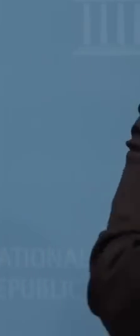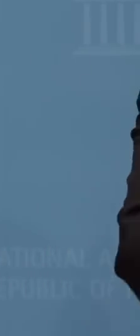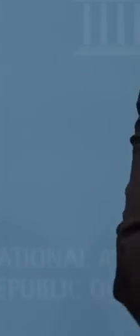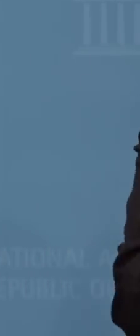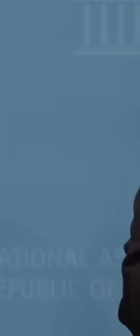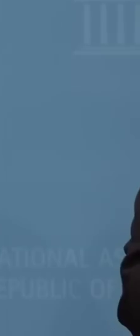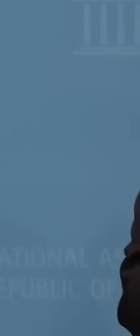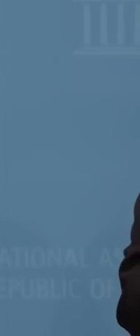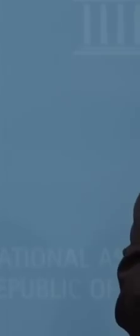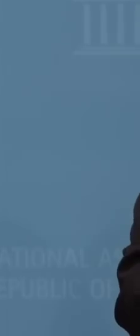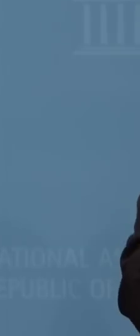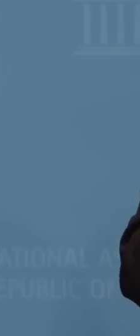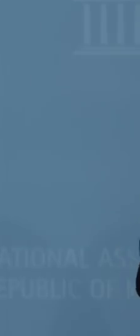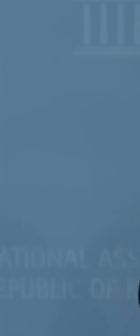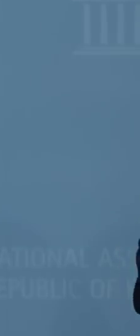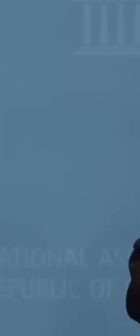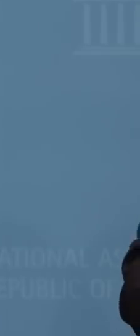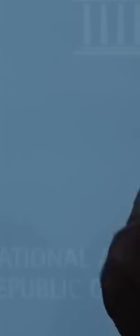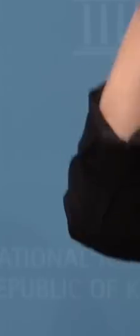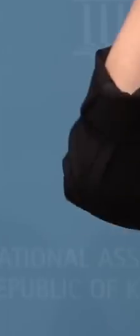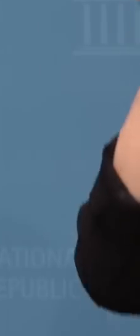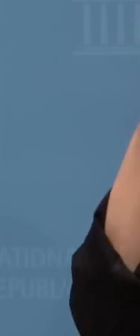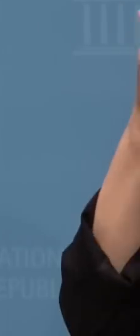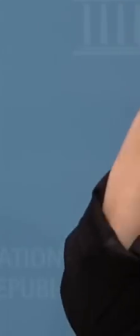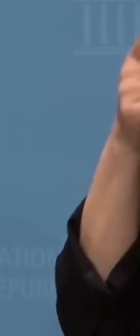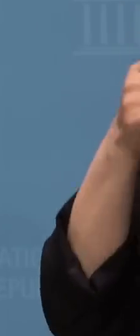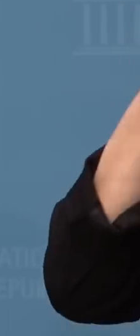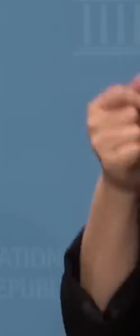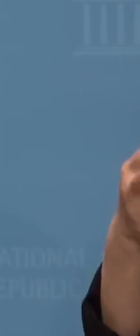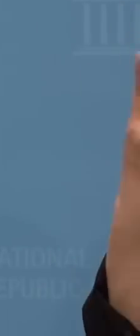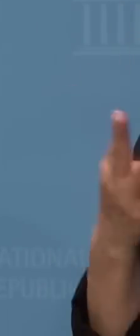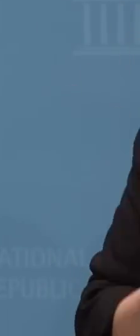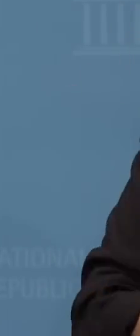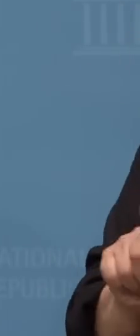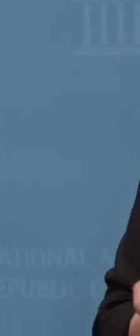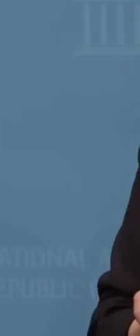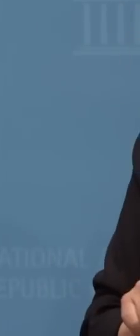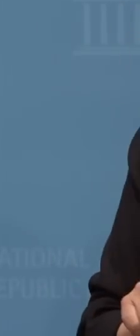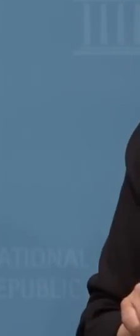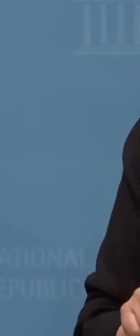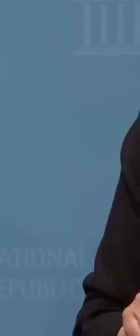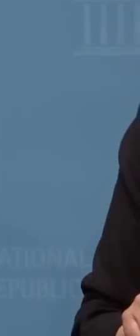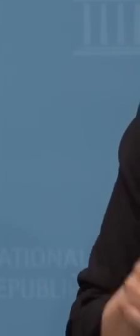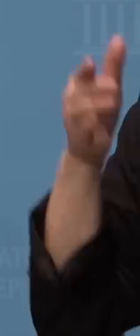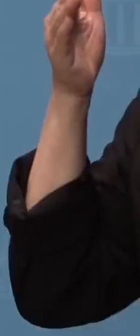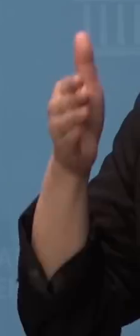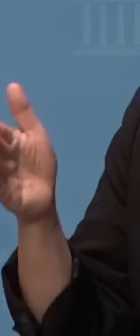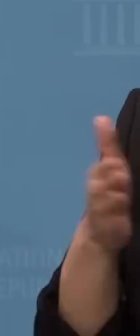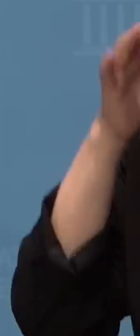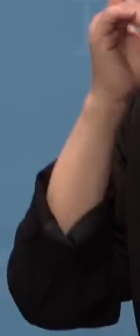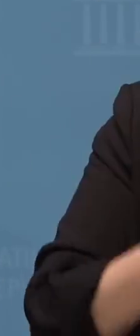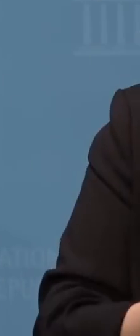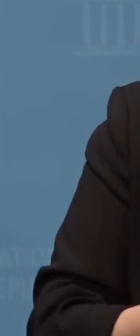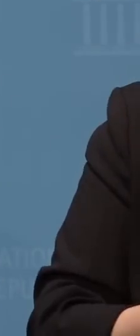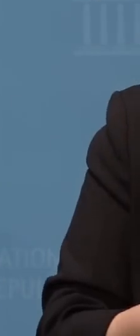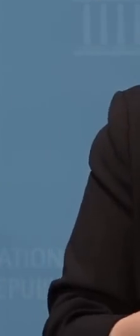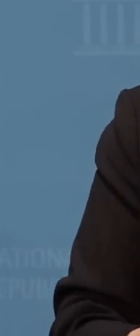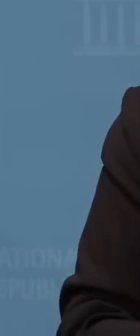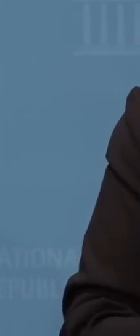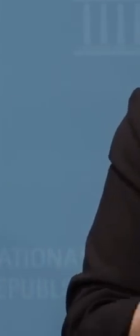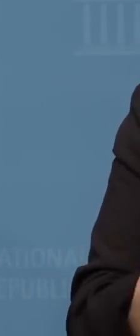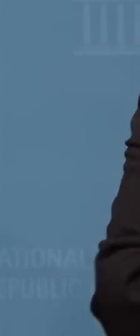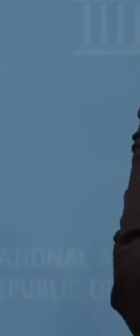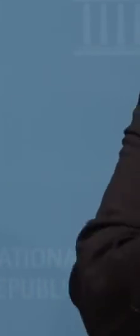한미일 군사동맹 일방 외교로 중국의 경제 보복이 이미 현실화되고 있다는 진단이 나오고 있습니다.